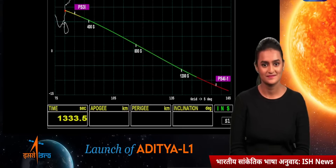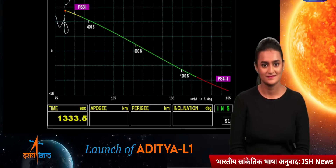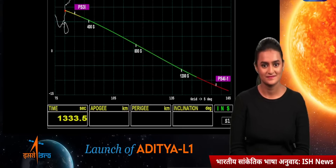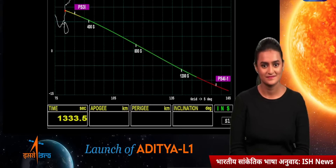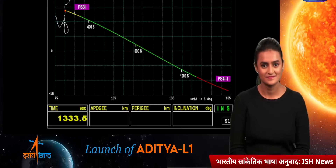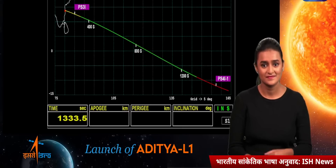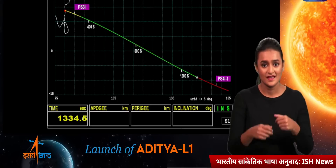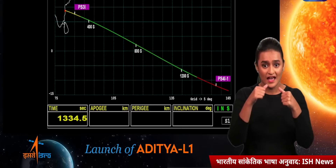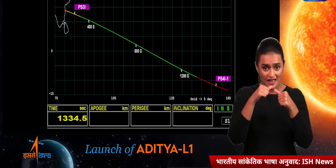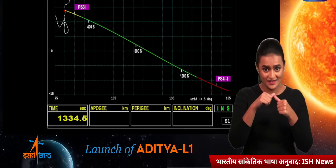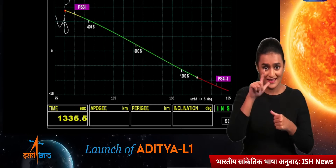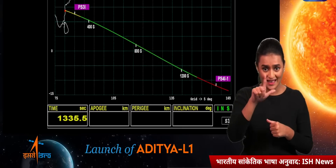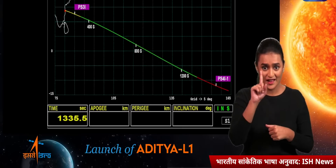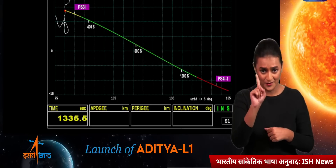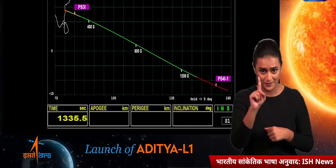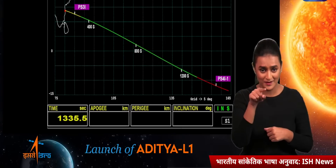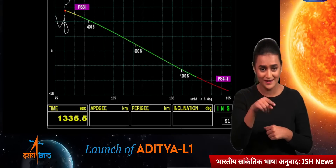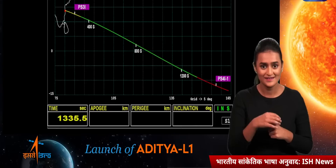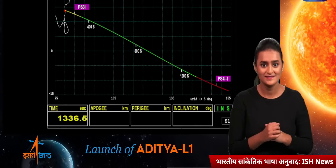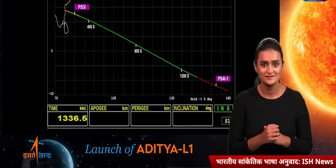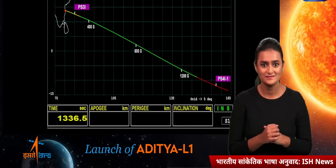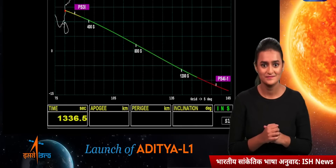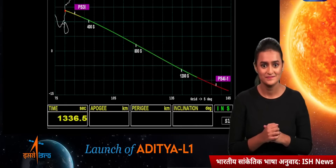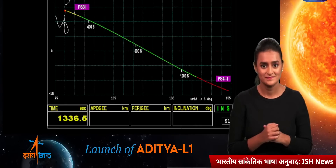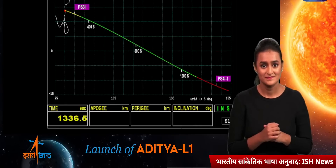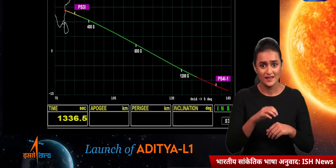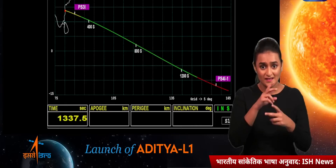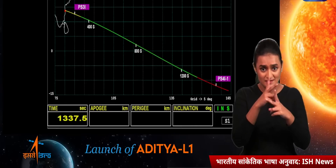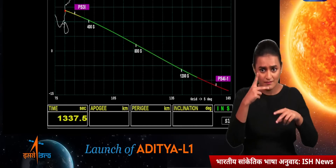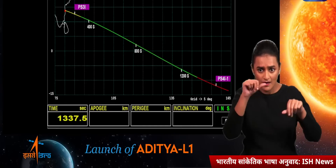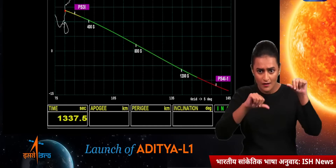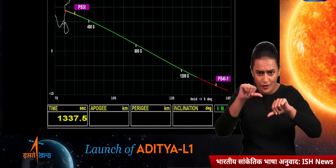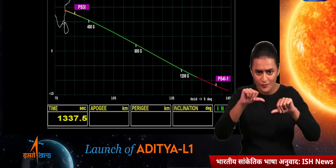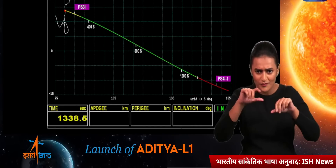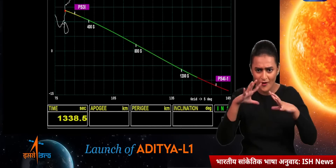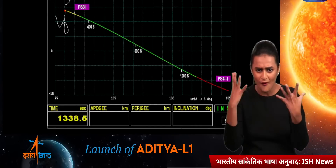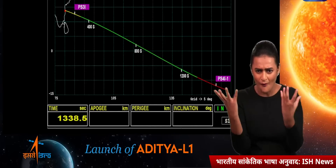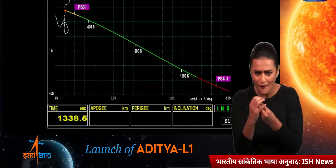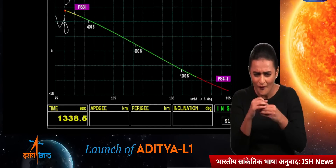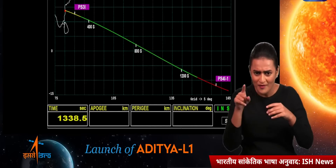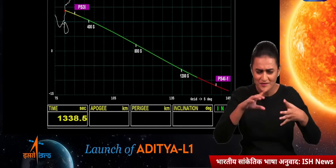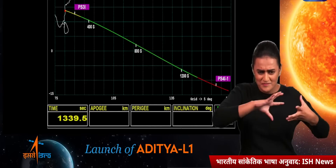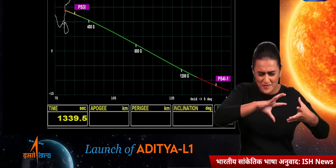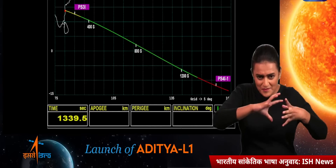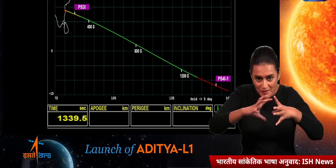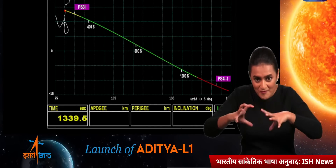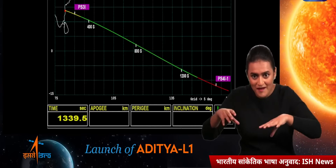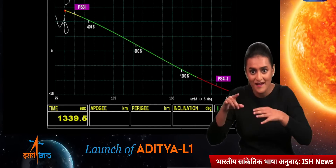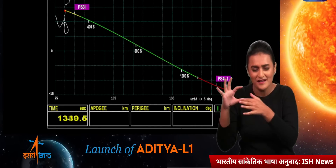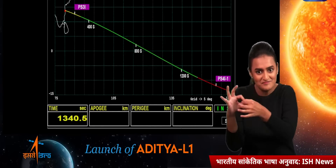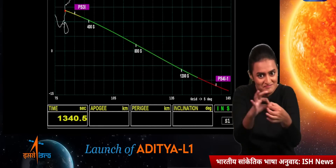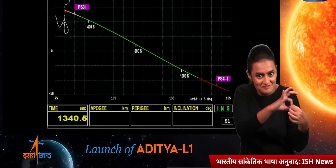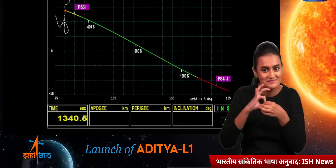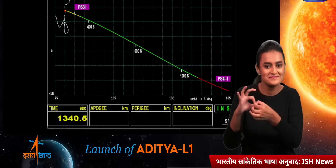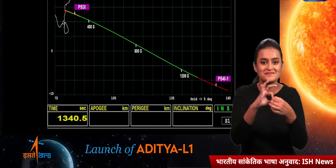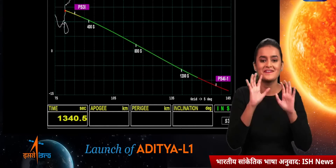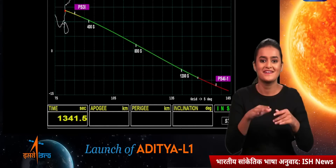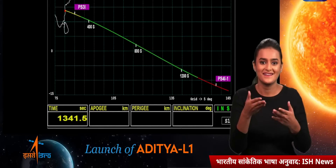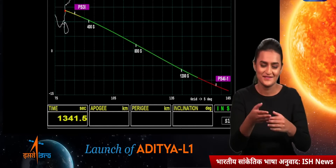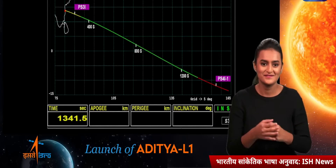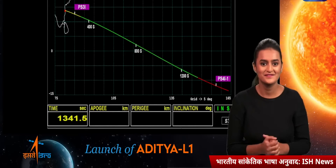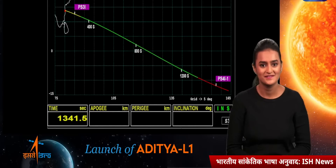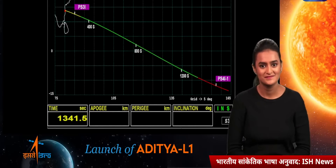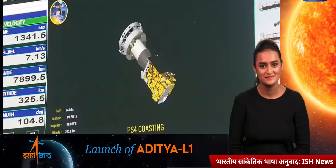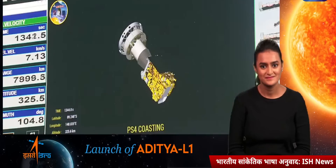आदित्य L1 के नेतभार इसरो व अन्य वैज्ञानिक संस्थानों के साथ मिलकर तैयार किए गए हैं। विजिबल एमिशन लाइन कोरोनोग्राफ